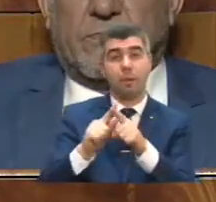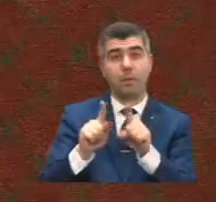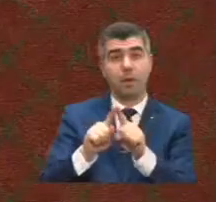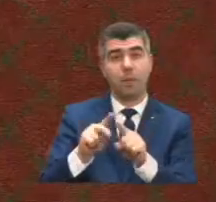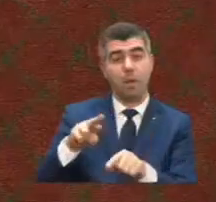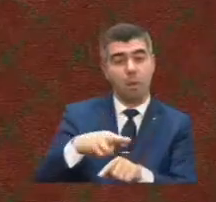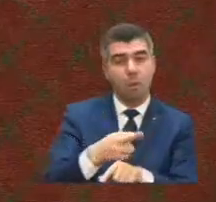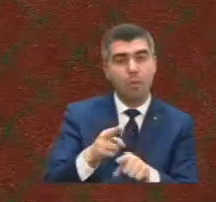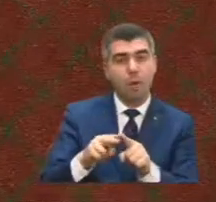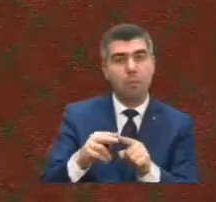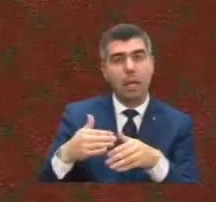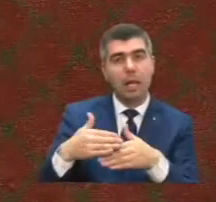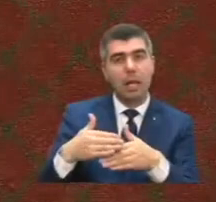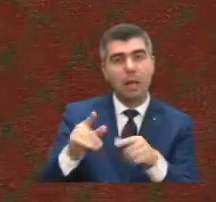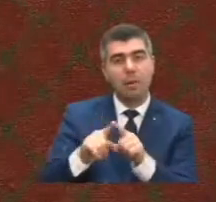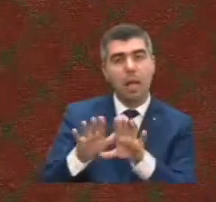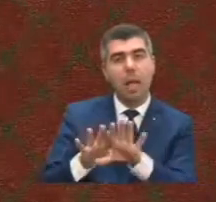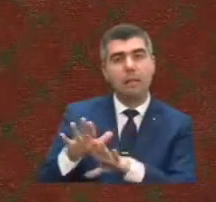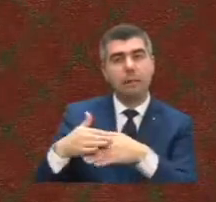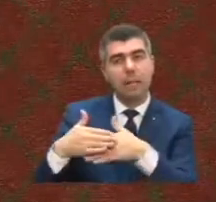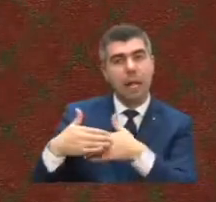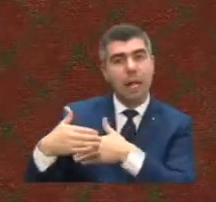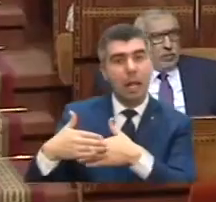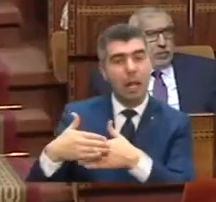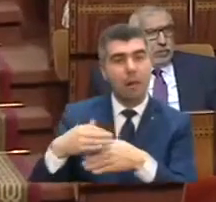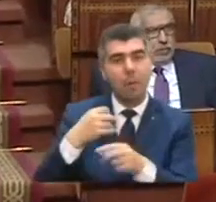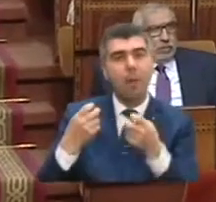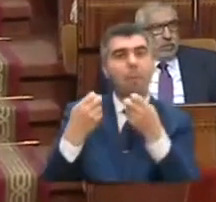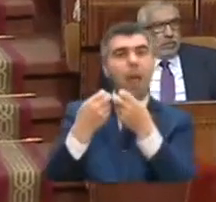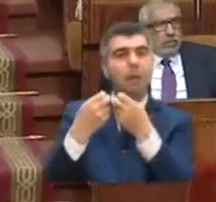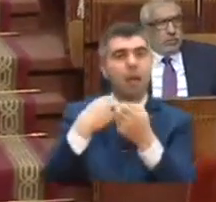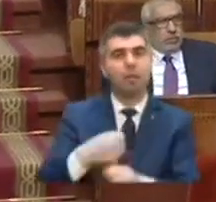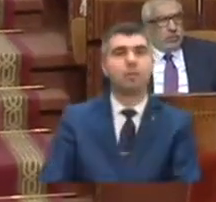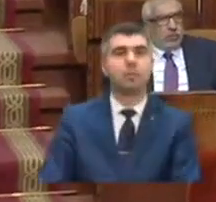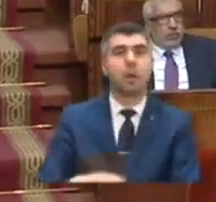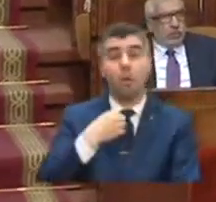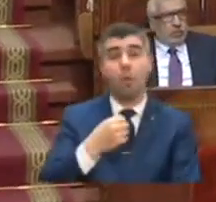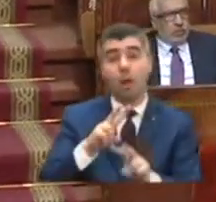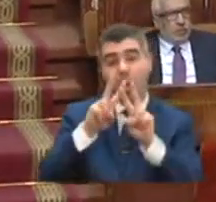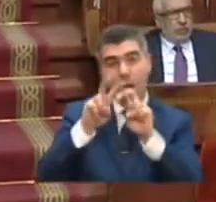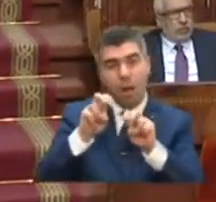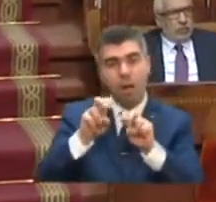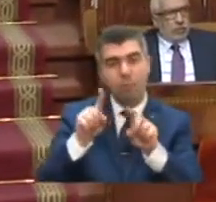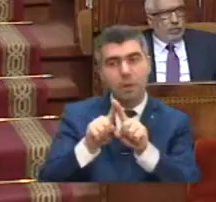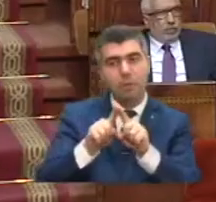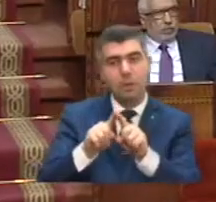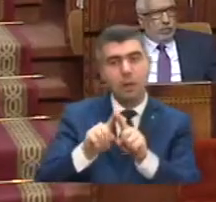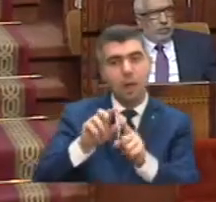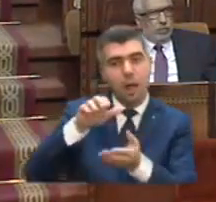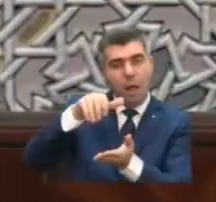سوس في إقليم تالودانت نموذجا. لذا عن مراقبة هذه المقالع نسألكم السيد